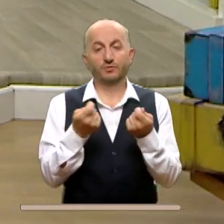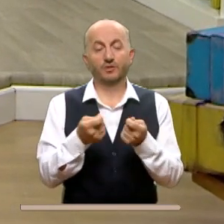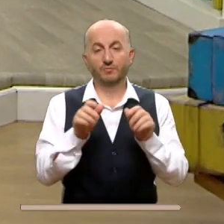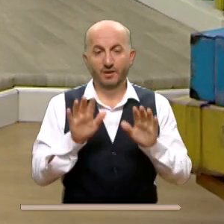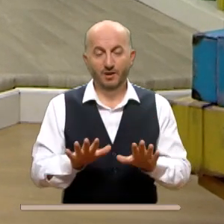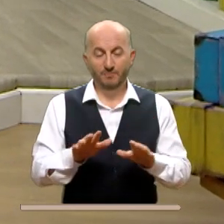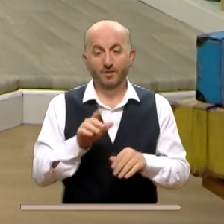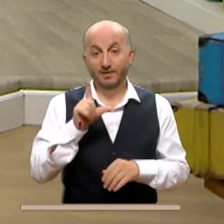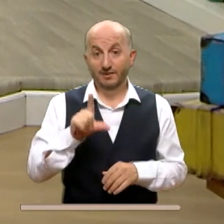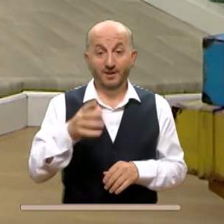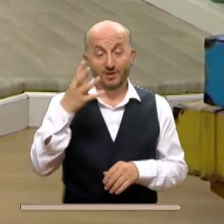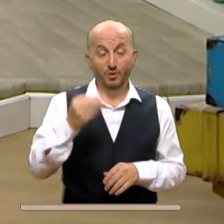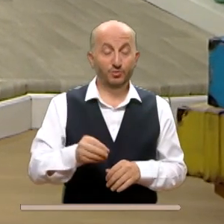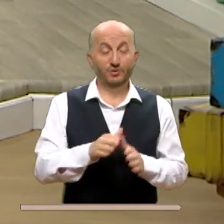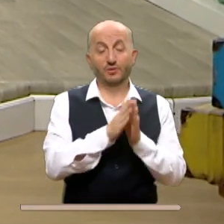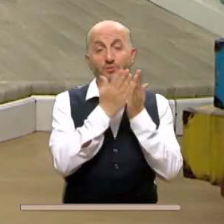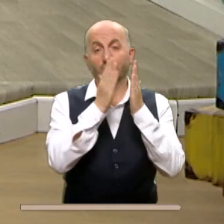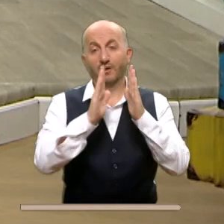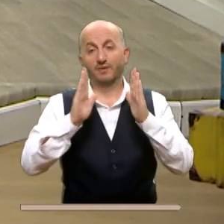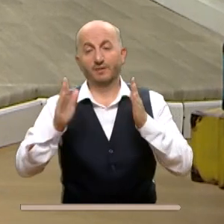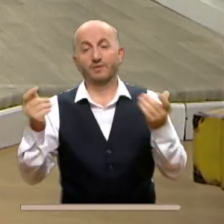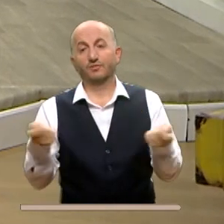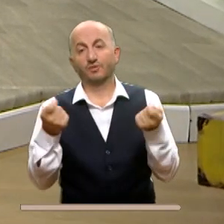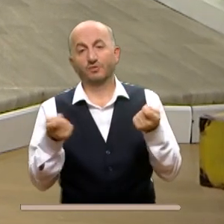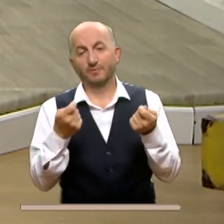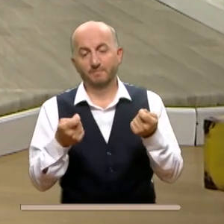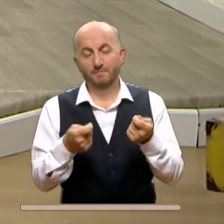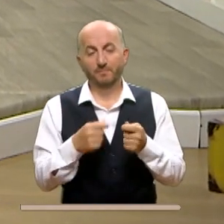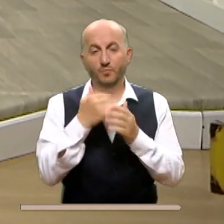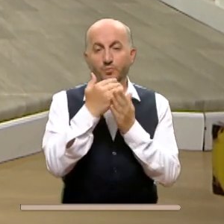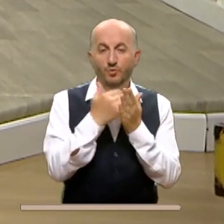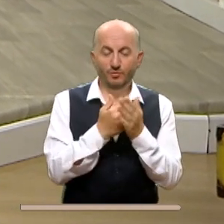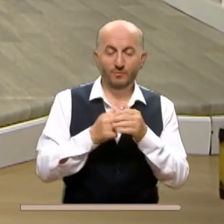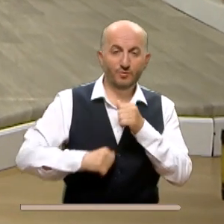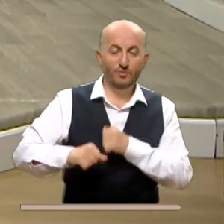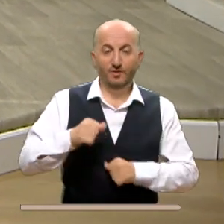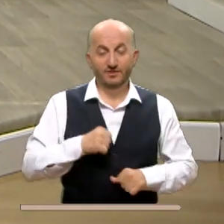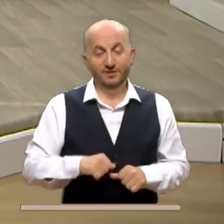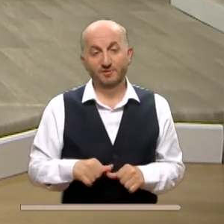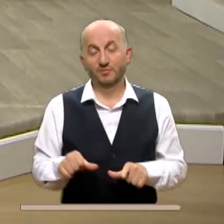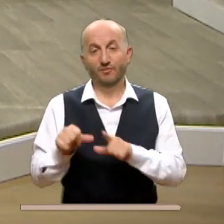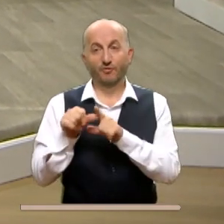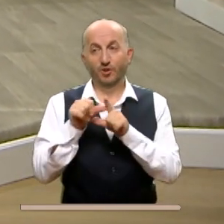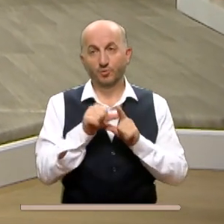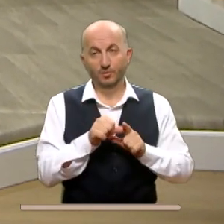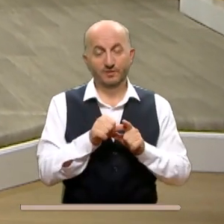için gerekli olacak kütüphaneye de çalışalım. Bu program üniversitemizin bir fakültesinde, bir bölümünde